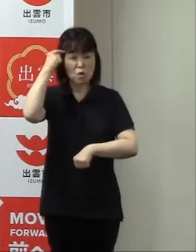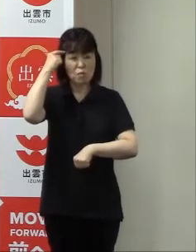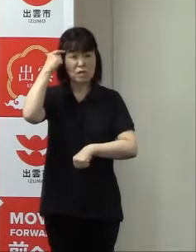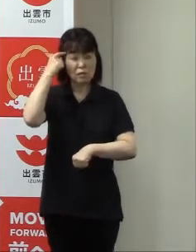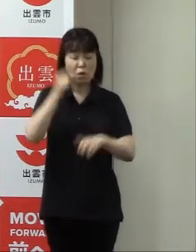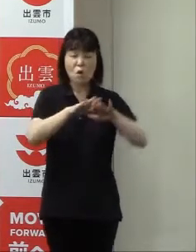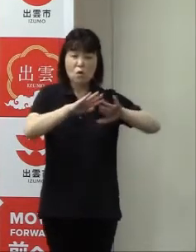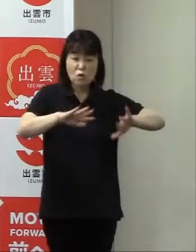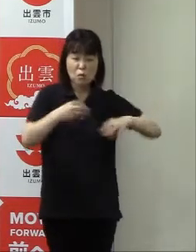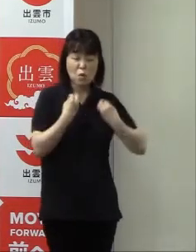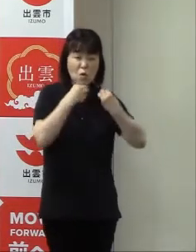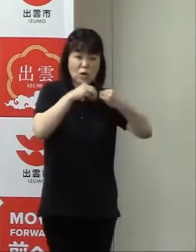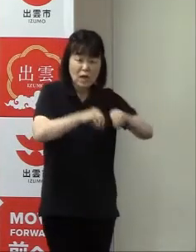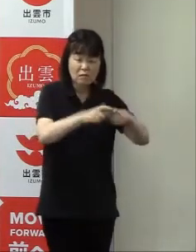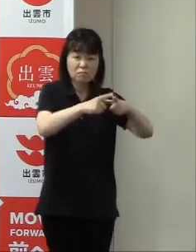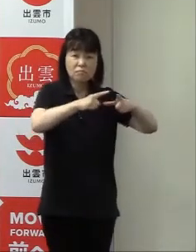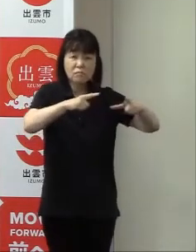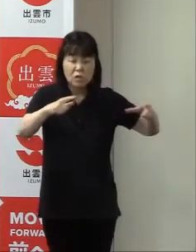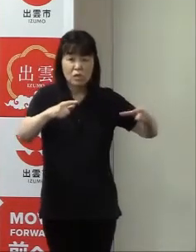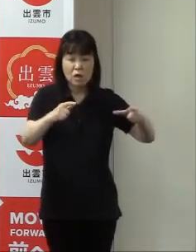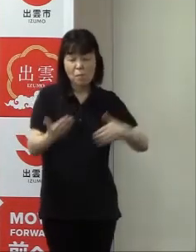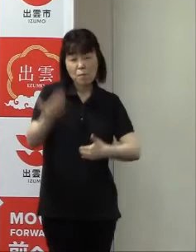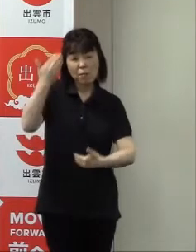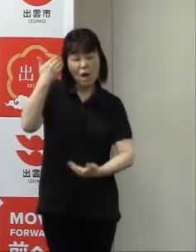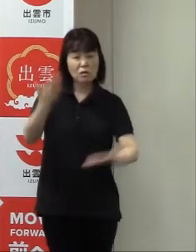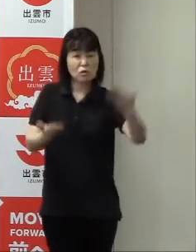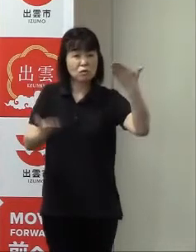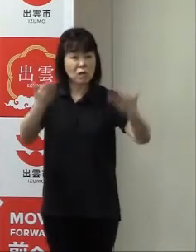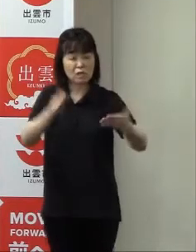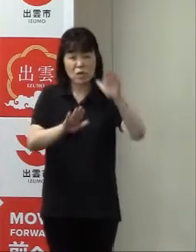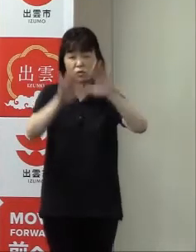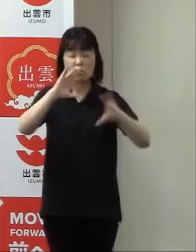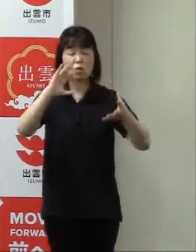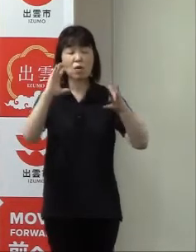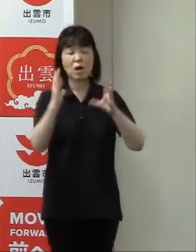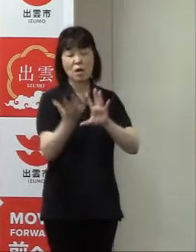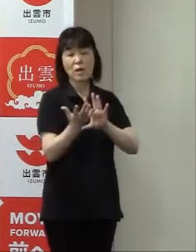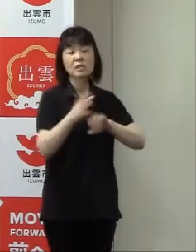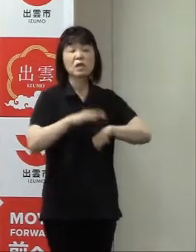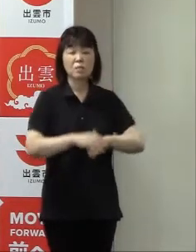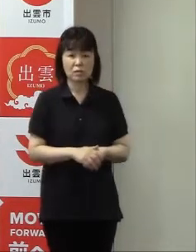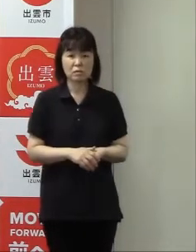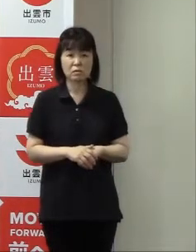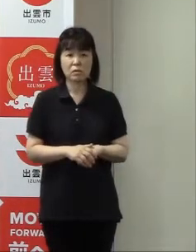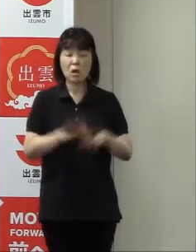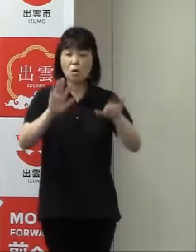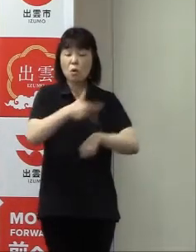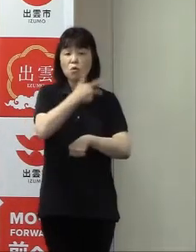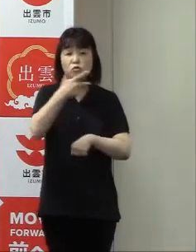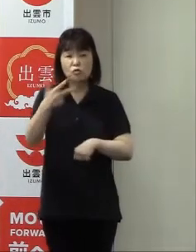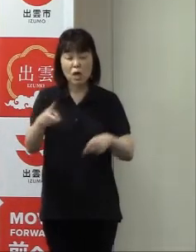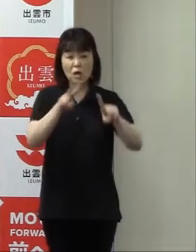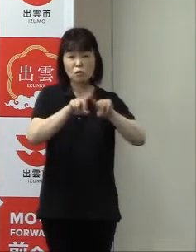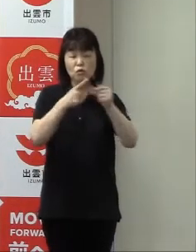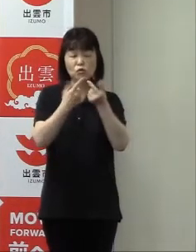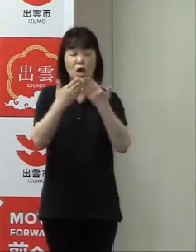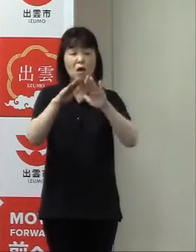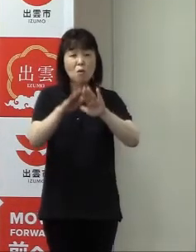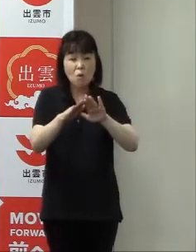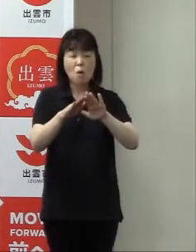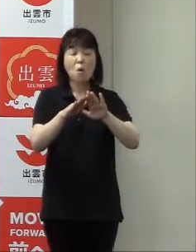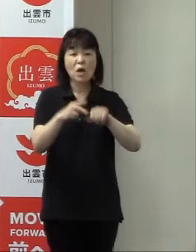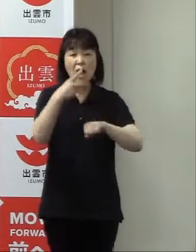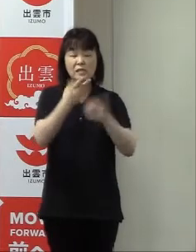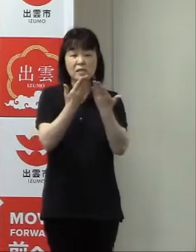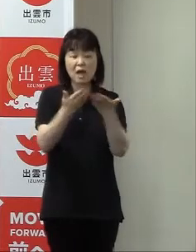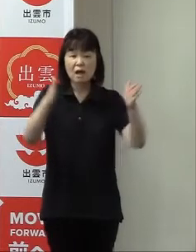異なった状況となっております。このような状況の中、今週から多くの小中学校では新学期